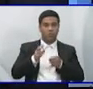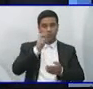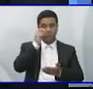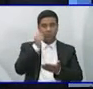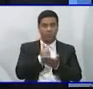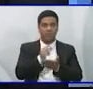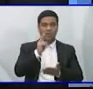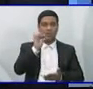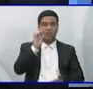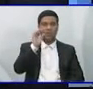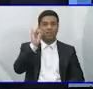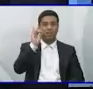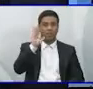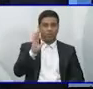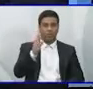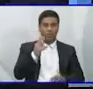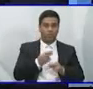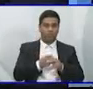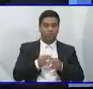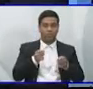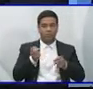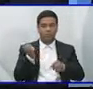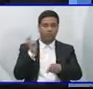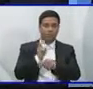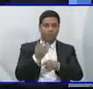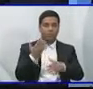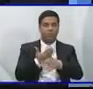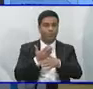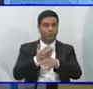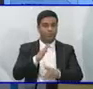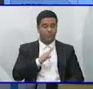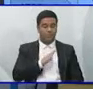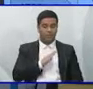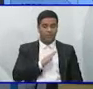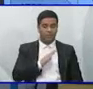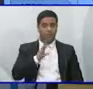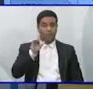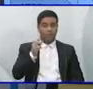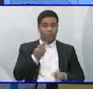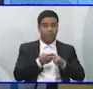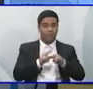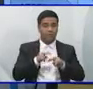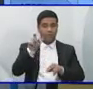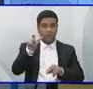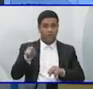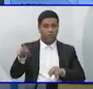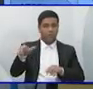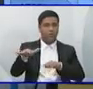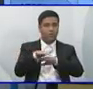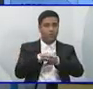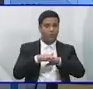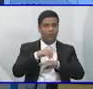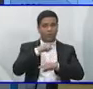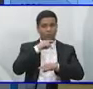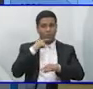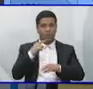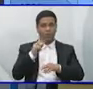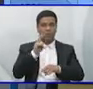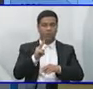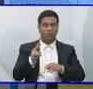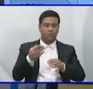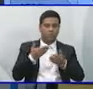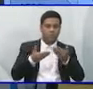Tevkelev rahbarligida Abulxayr xon qabulida bo'ladi. Va ular aynan bir